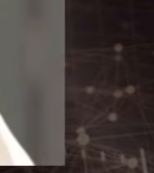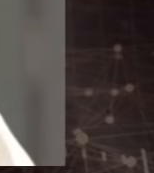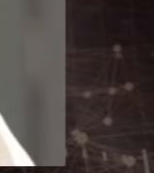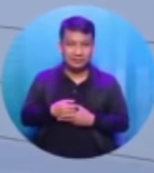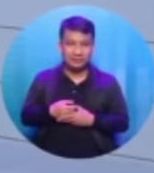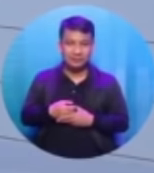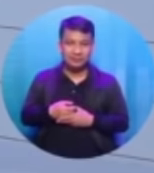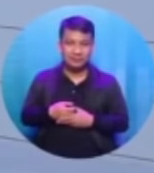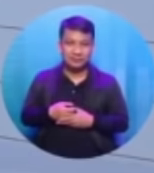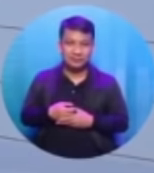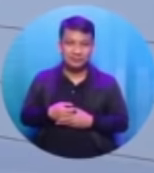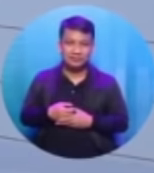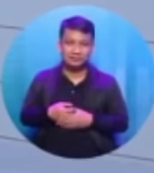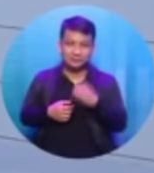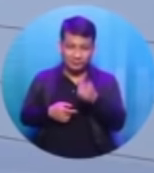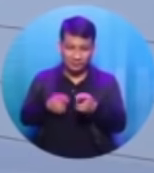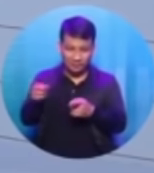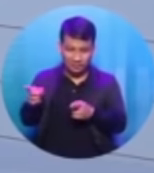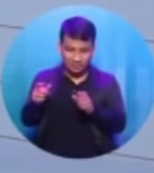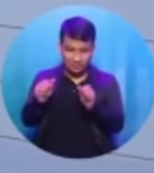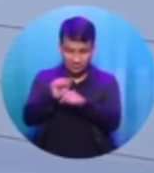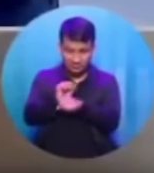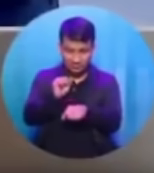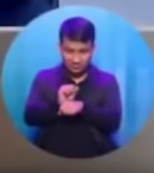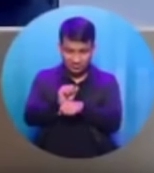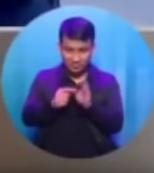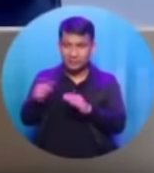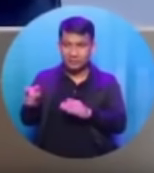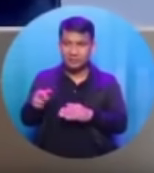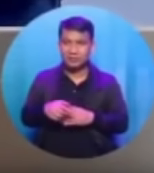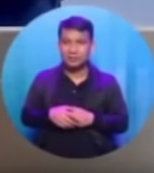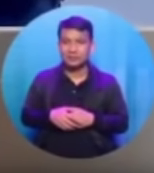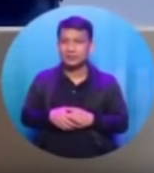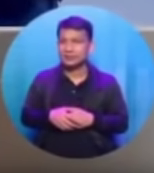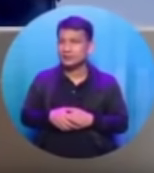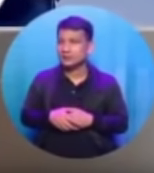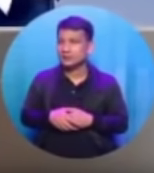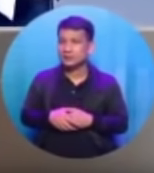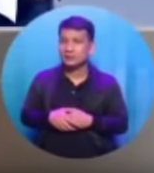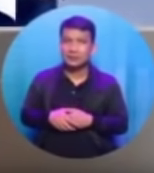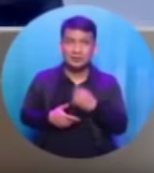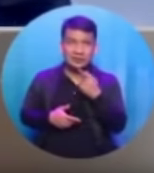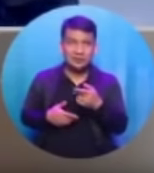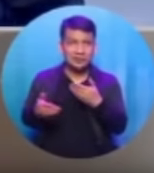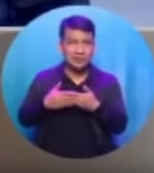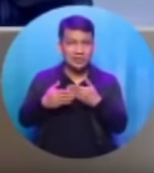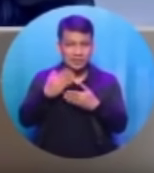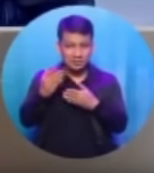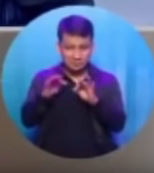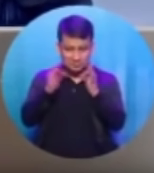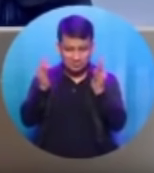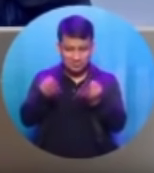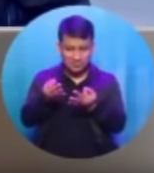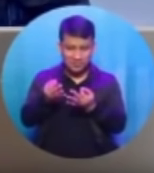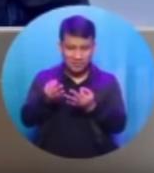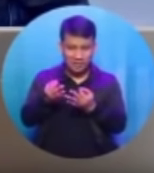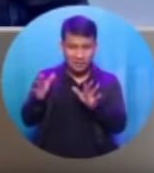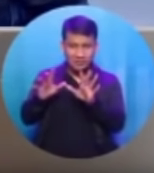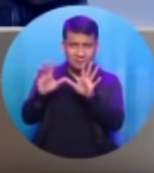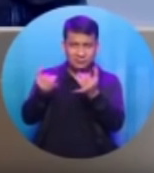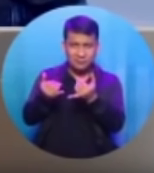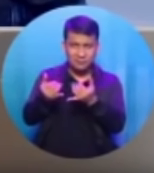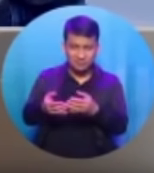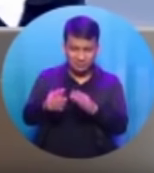inyong programa. Mayor, ito po mga trabahador natin, natatakot dahil bukod sa sobrang dumi po nung factory, at